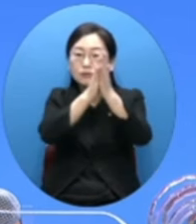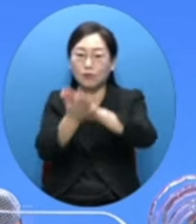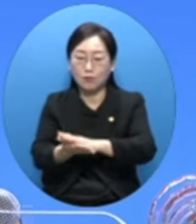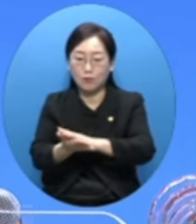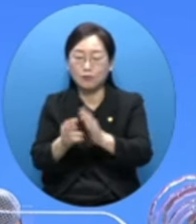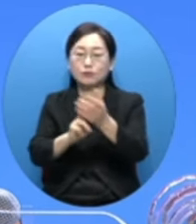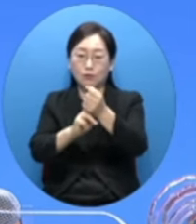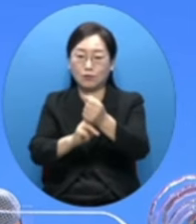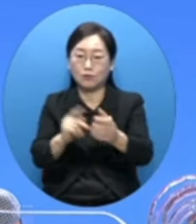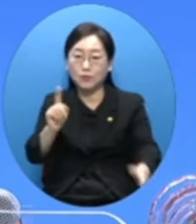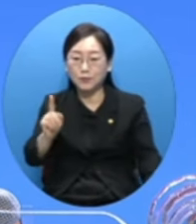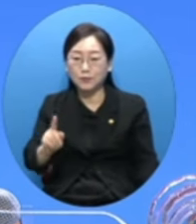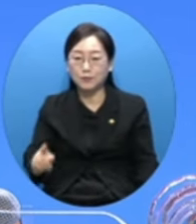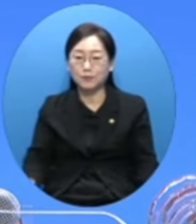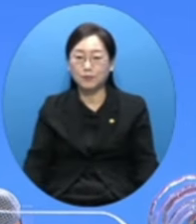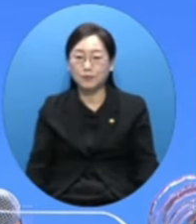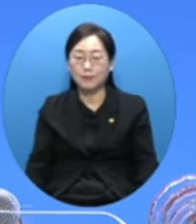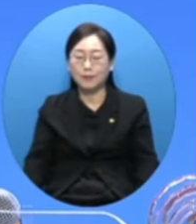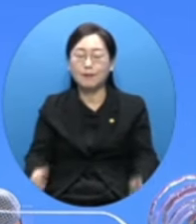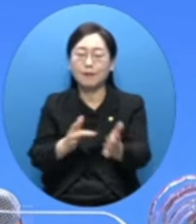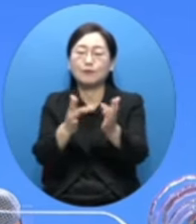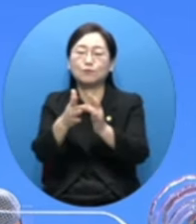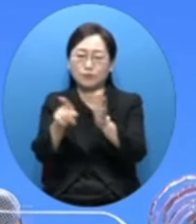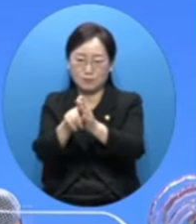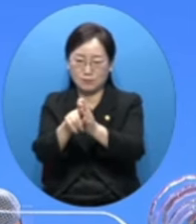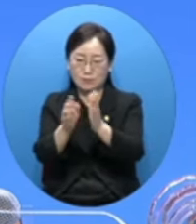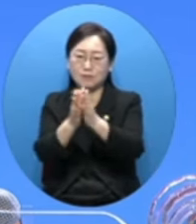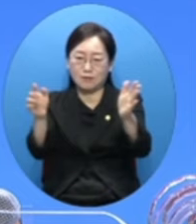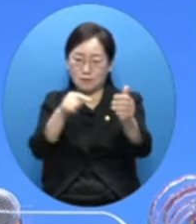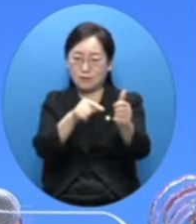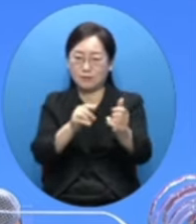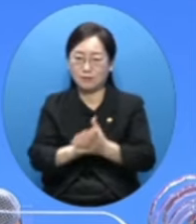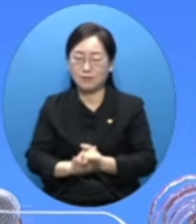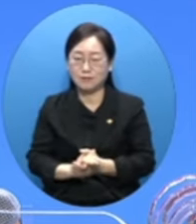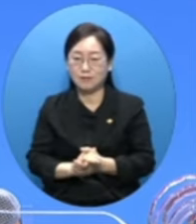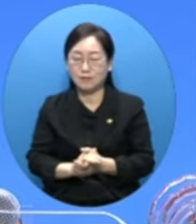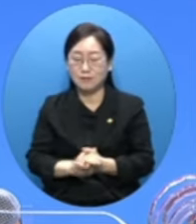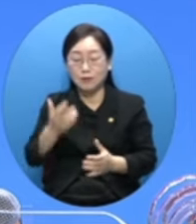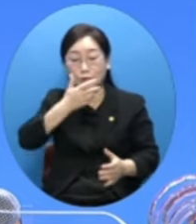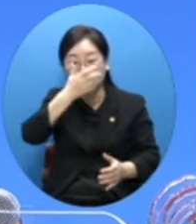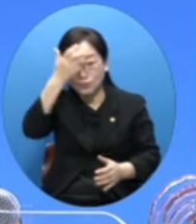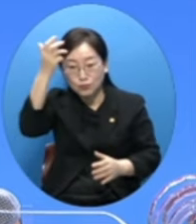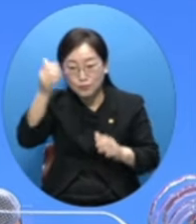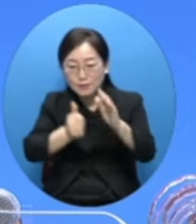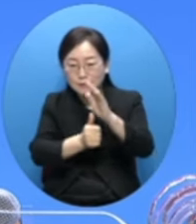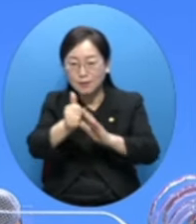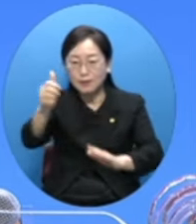그 자리에서 예수를 믿게 된 것입니다. 꿈과 희망을 갖게 된 것입니다.